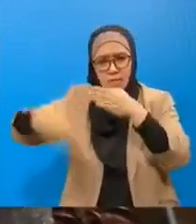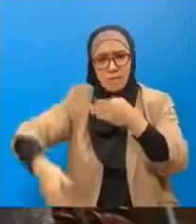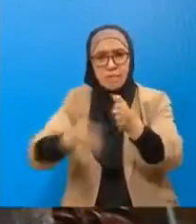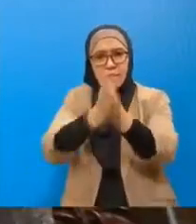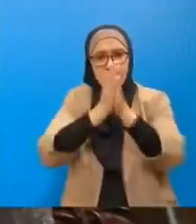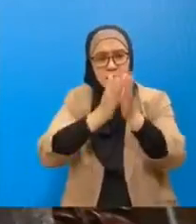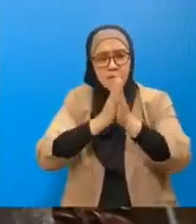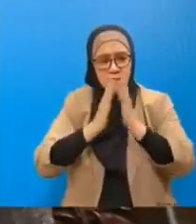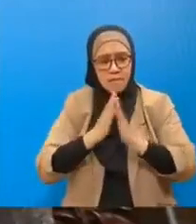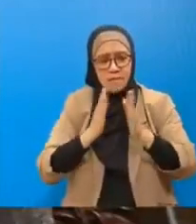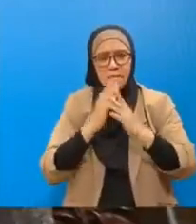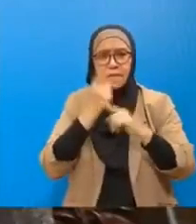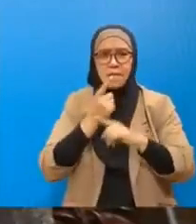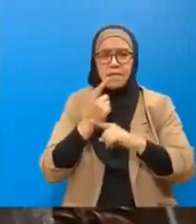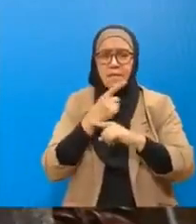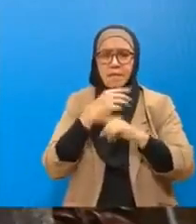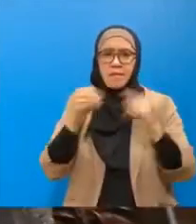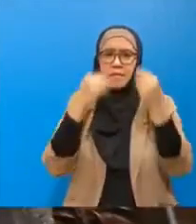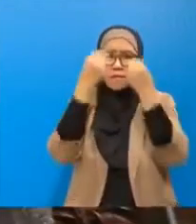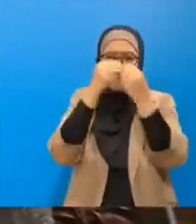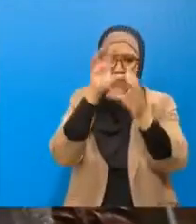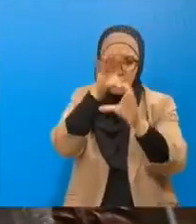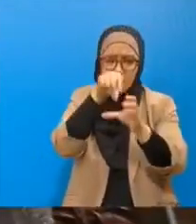membeli bahkan 170